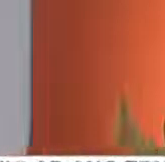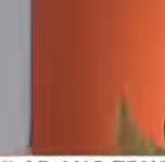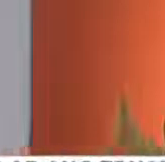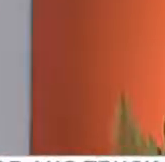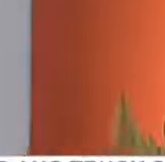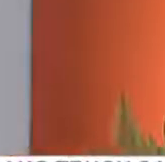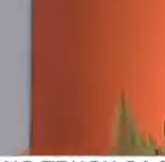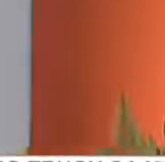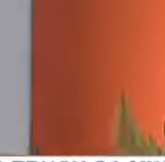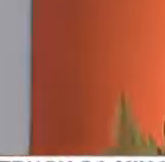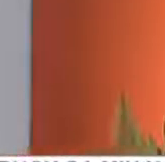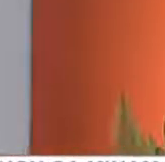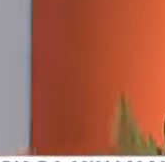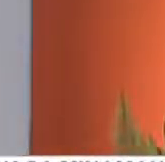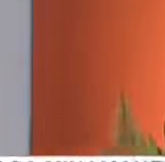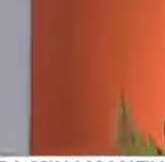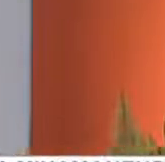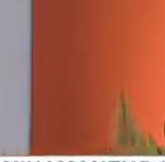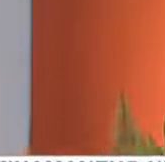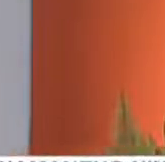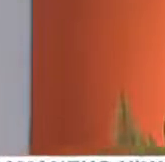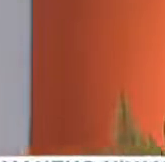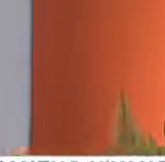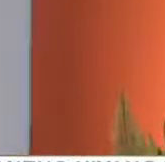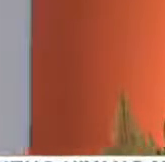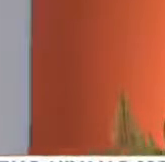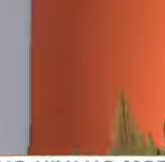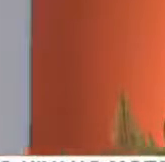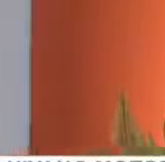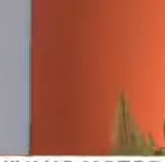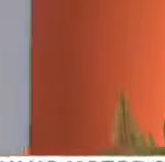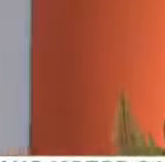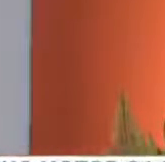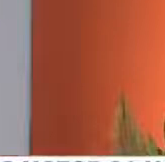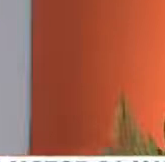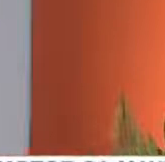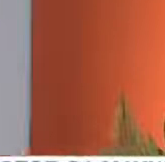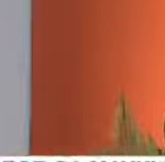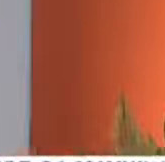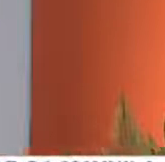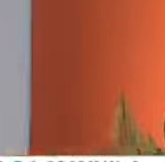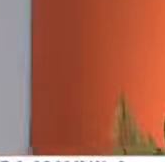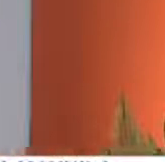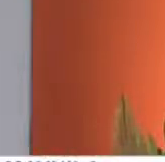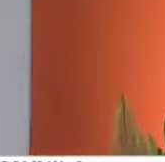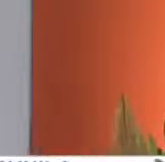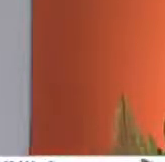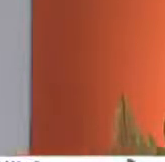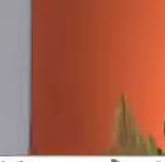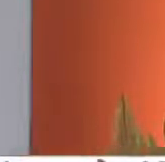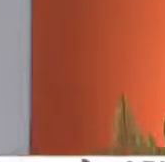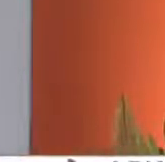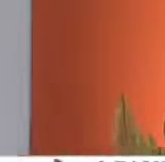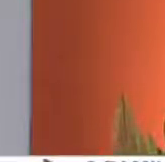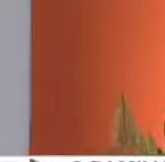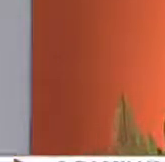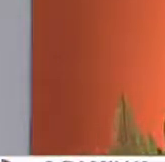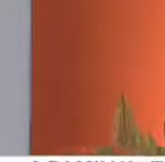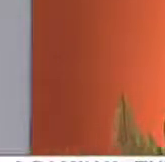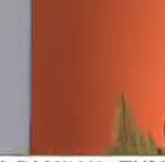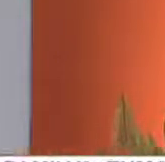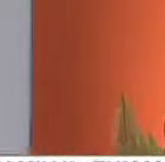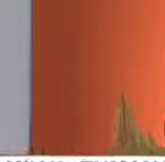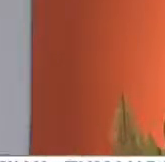Isa sa mga mahalagang pagdiriwang ngayong buwan o Oktubre ay ang National Indigenous Peoples Month. Kaya po ngayong umaga, atin po